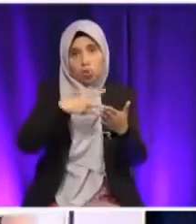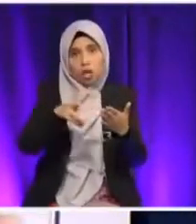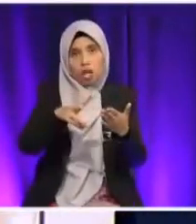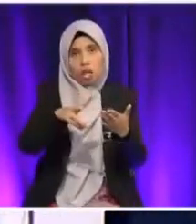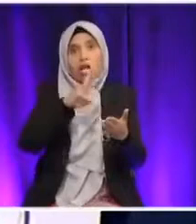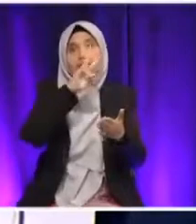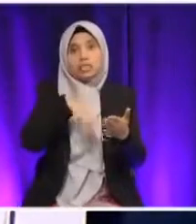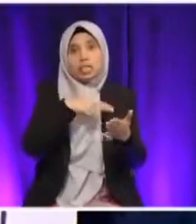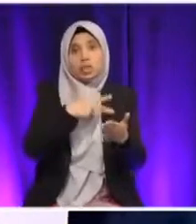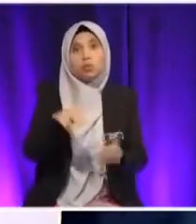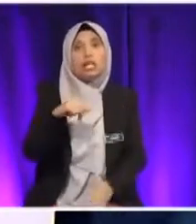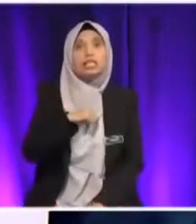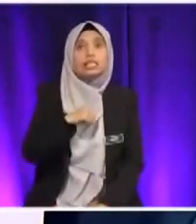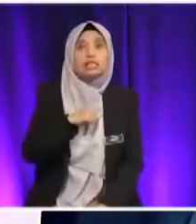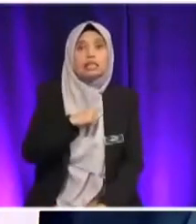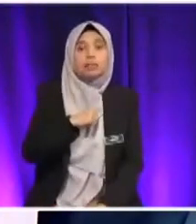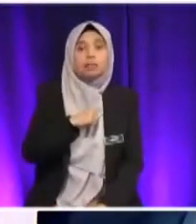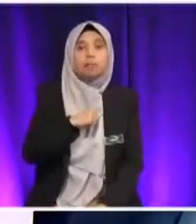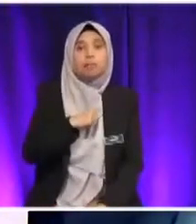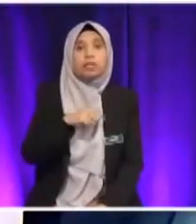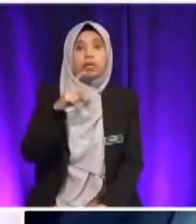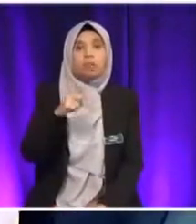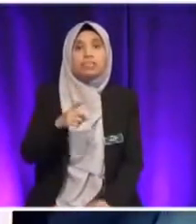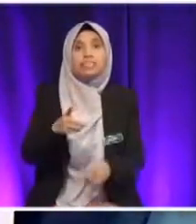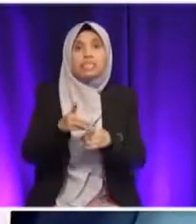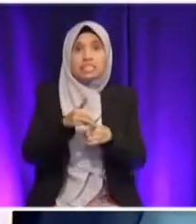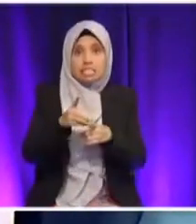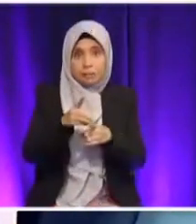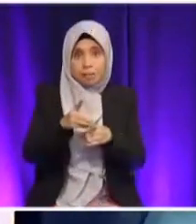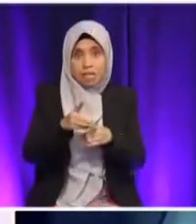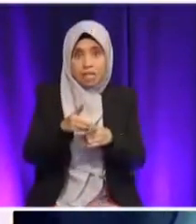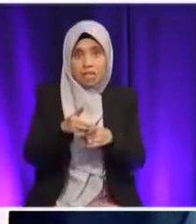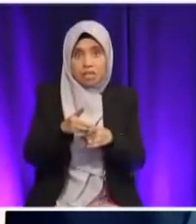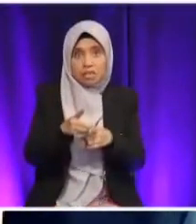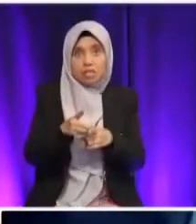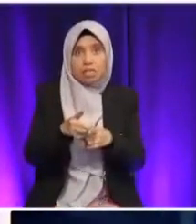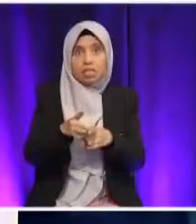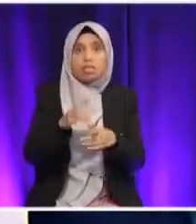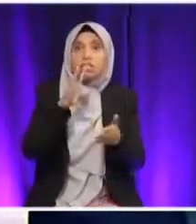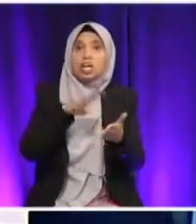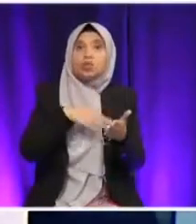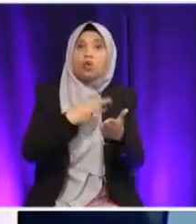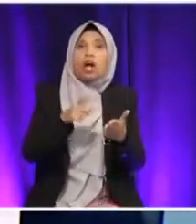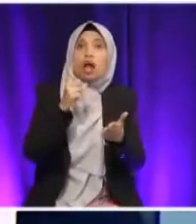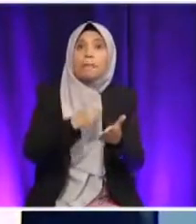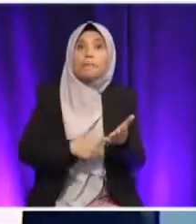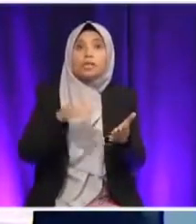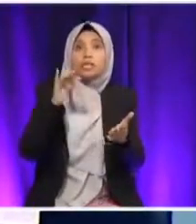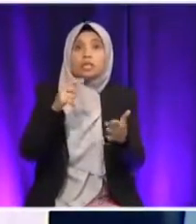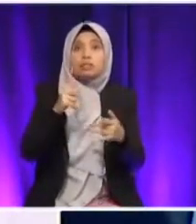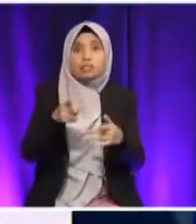diri kalau nak jadi cekgu semesta mesti berdisiplin ah kesini Muri ini dia menyatakan jadwal aku yang diperlukan